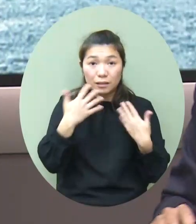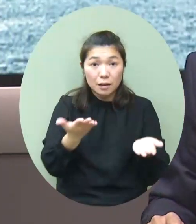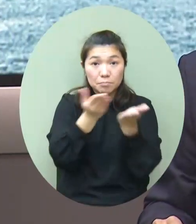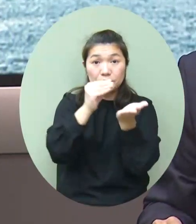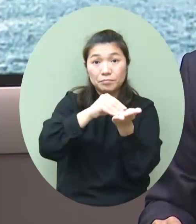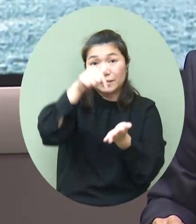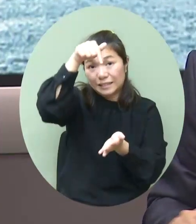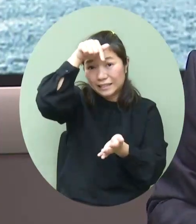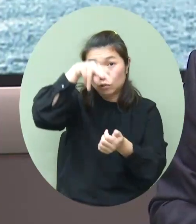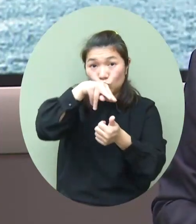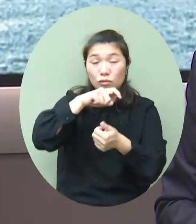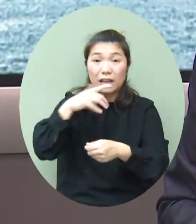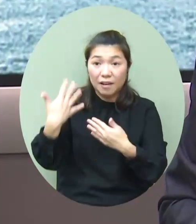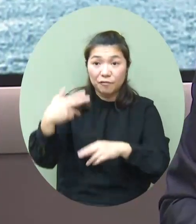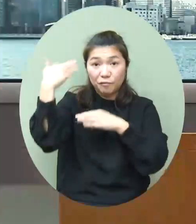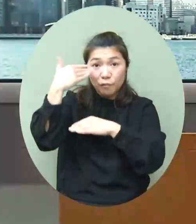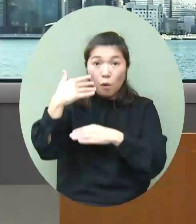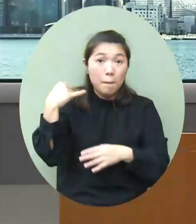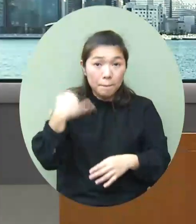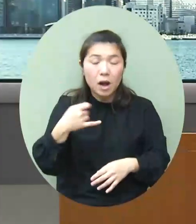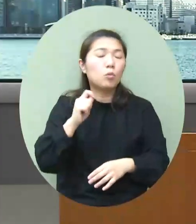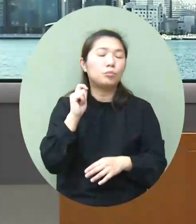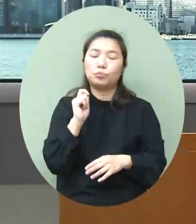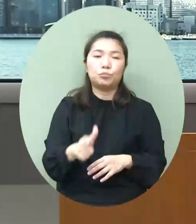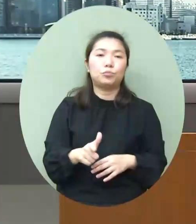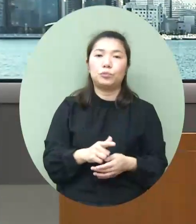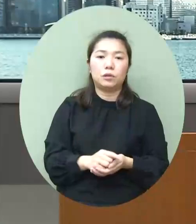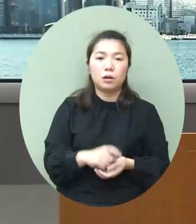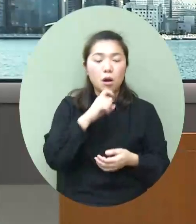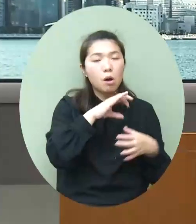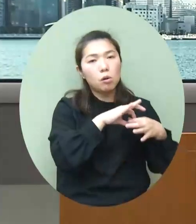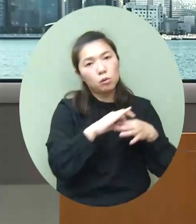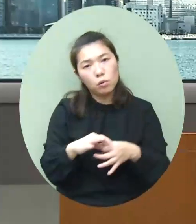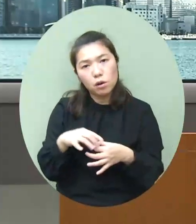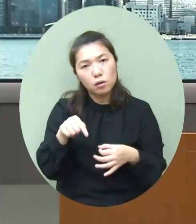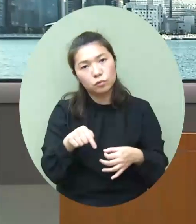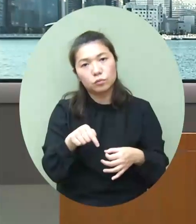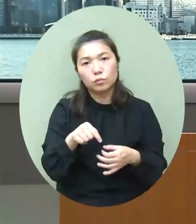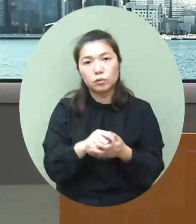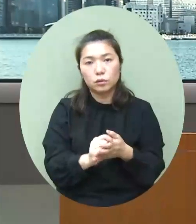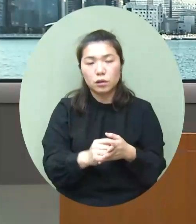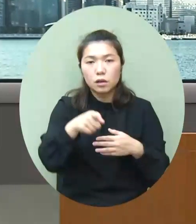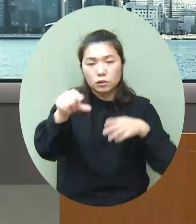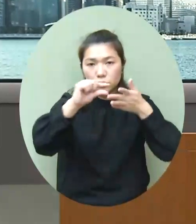明在医院里面有氧气供应的问题。有关于